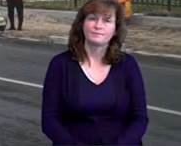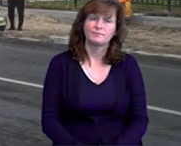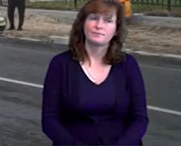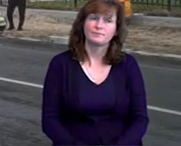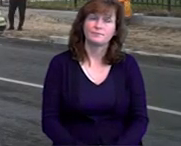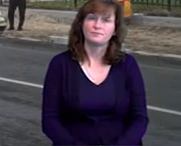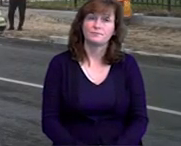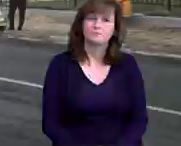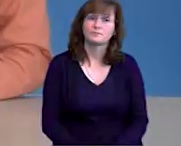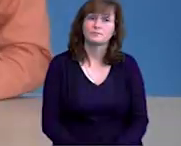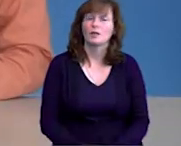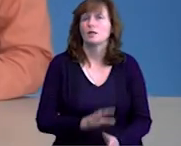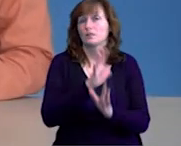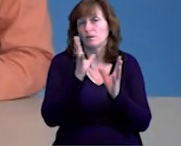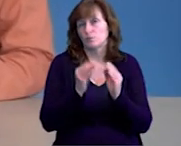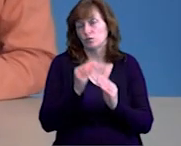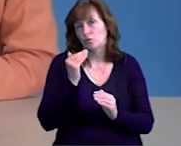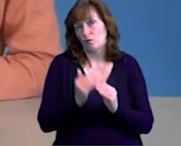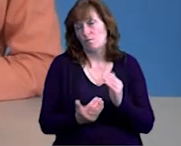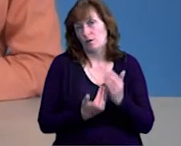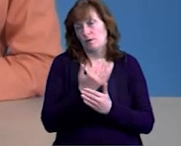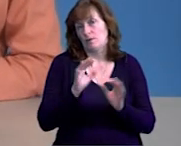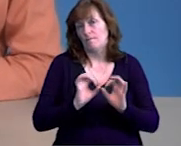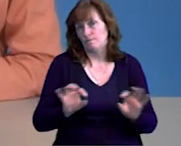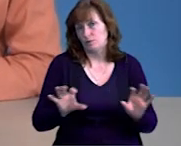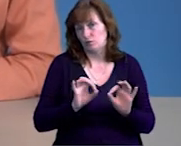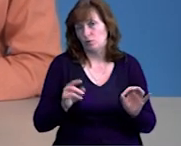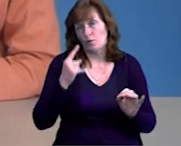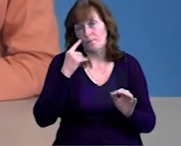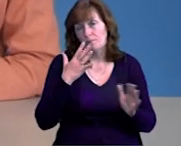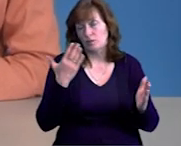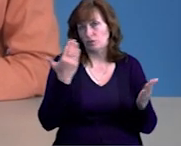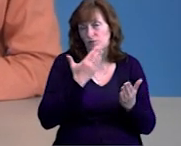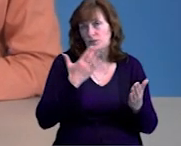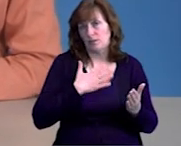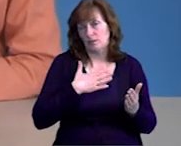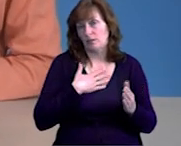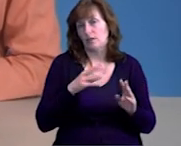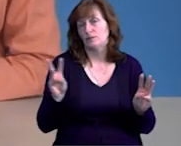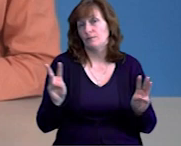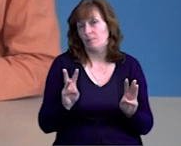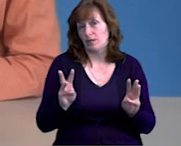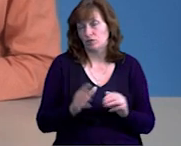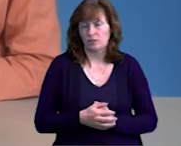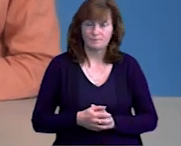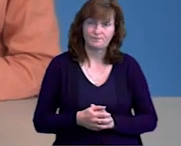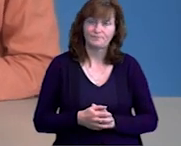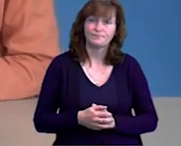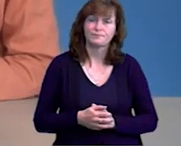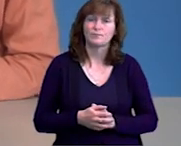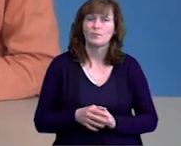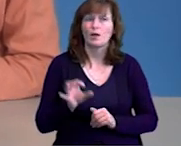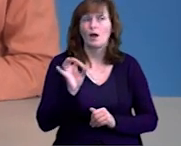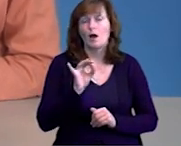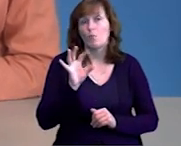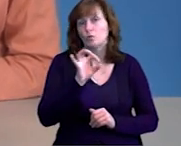Суспільному. На цьому у мене все. Більше новин шукайте на наших офіційних сторінках у соцмережах Facebook, Telegram та